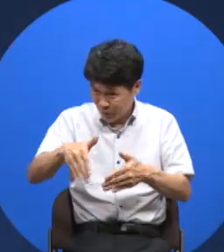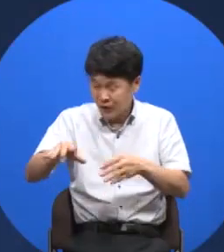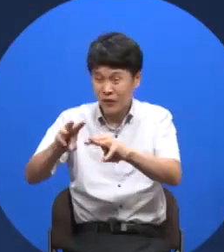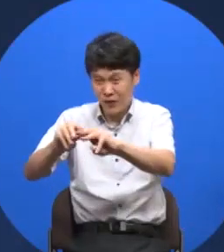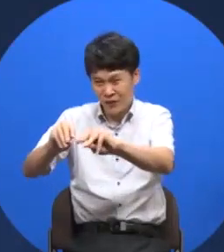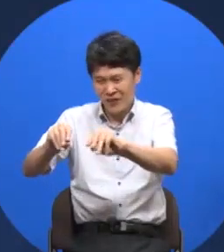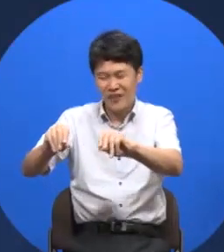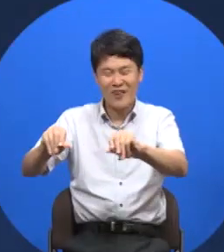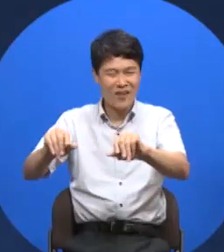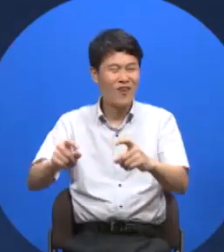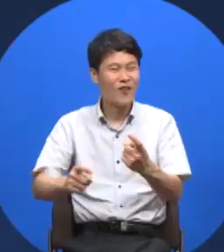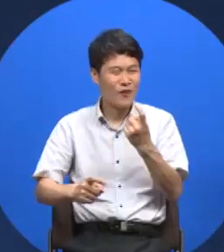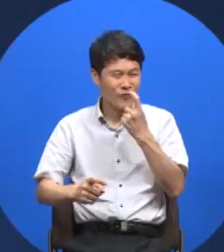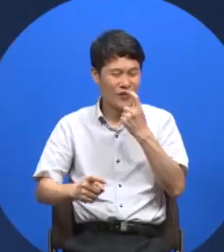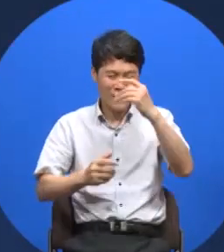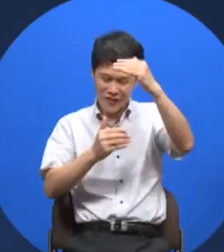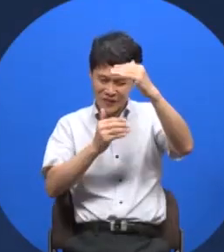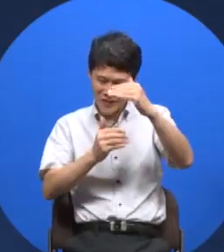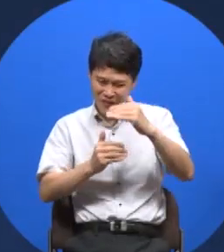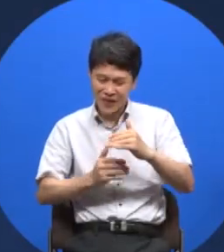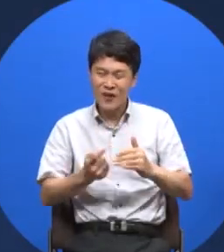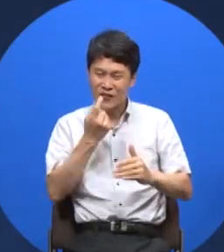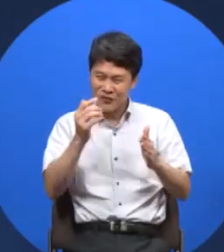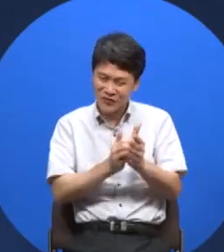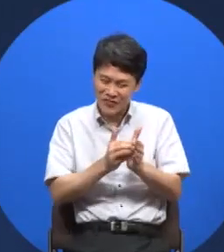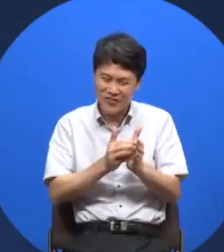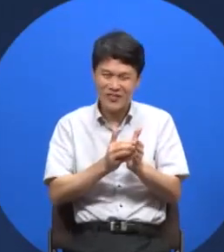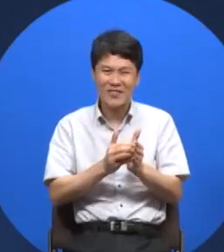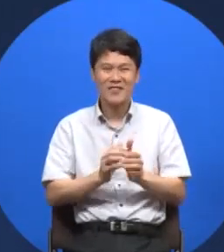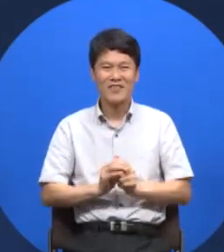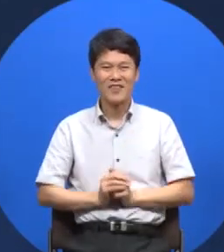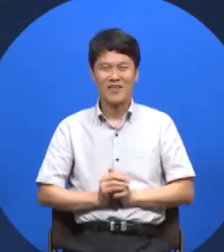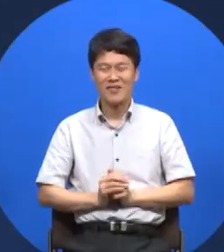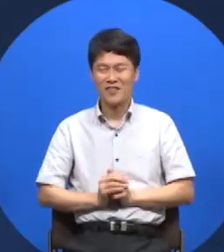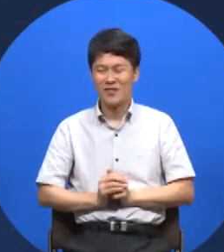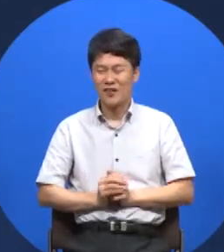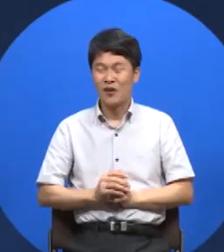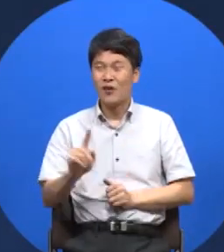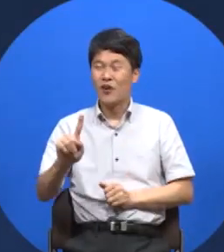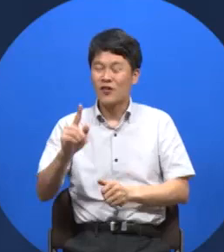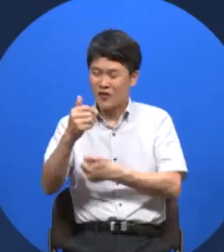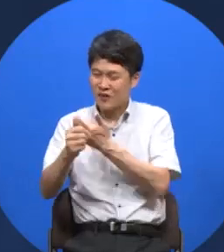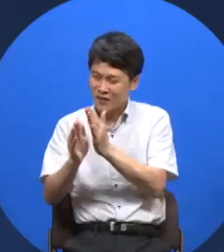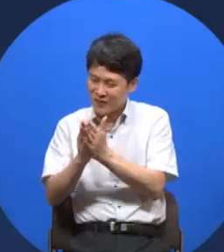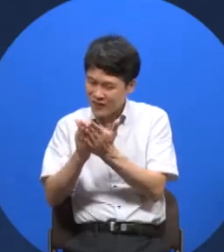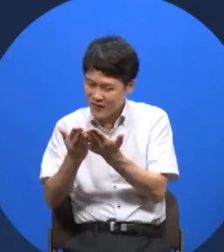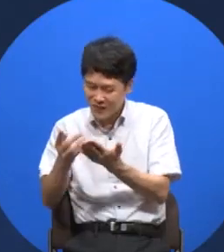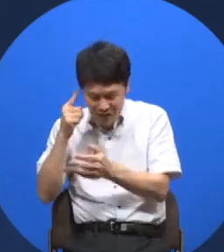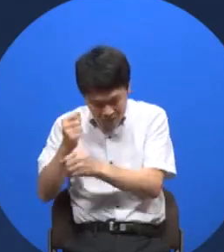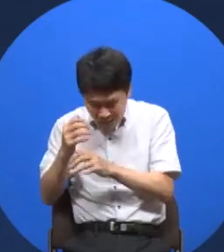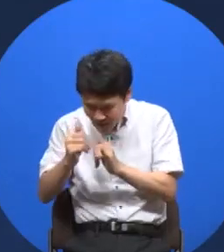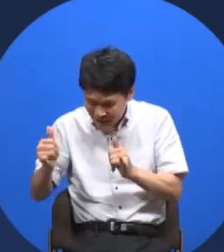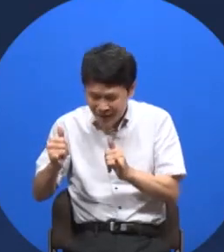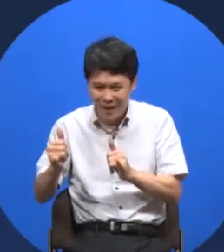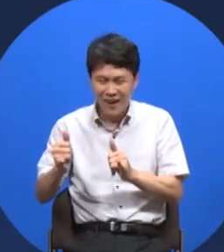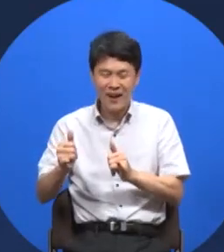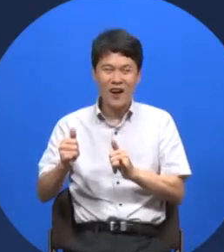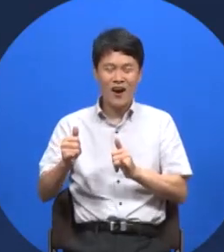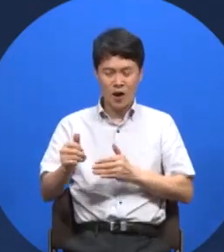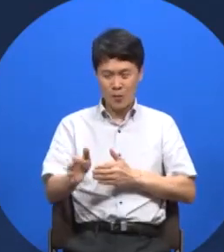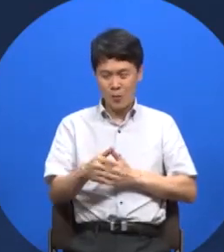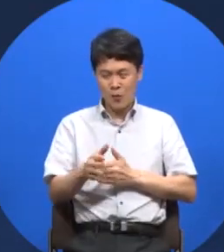레슨 다 받았으니까. 그래서 한 성경학자는 자, 물고기 뱃속에서 요나가 나오는 그 순간이